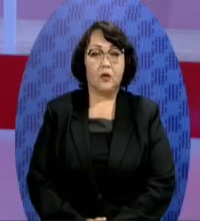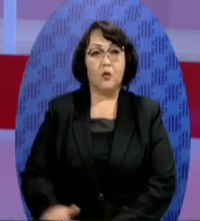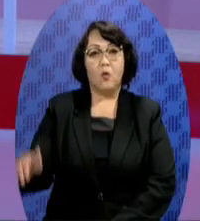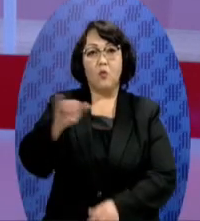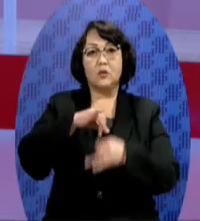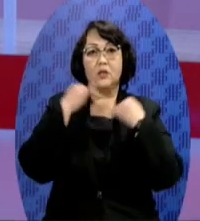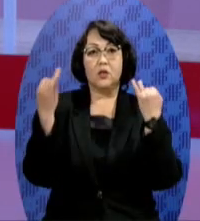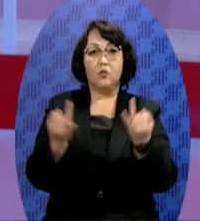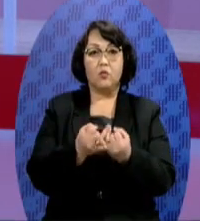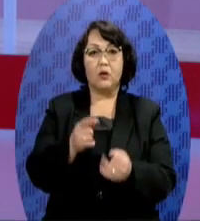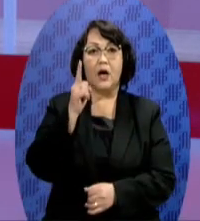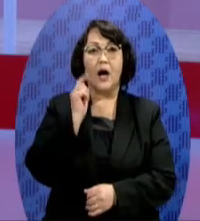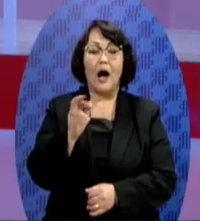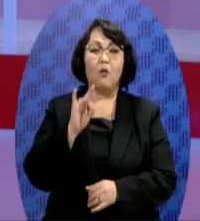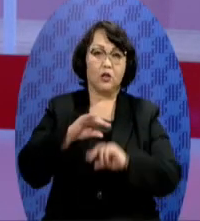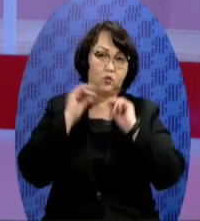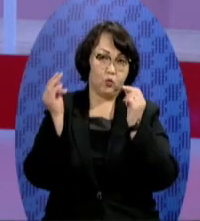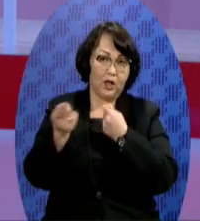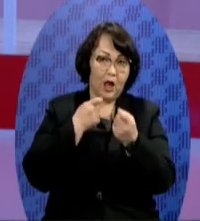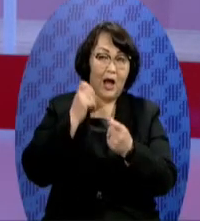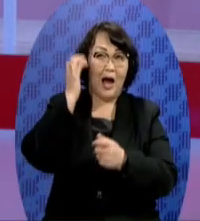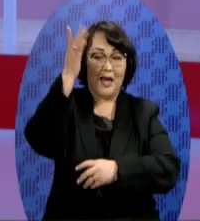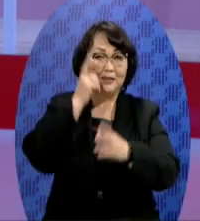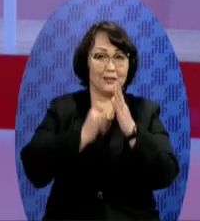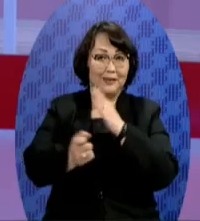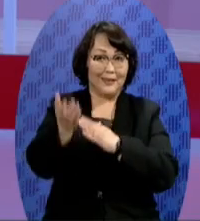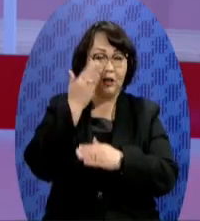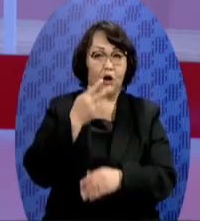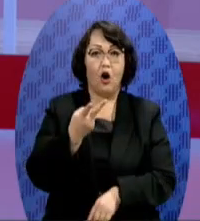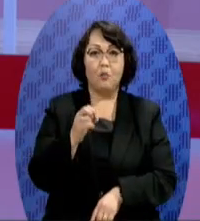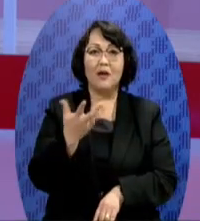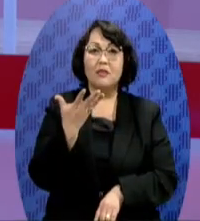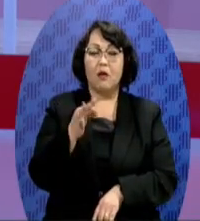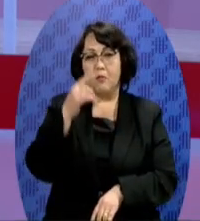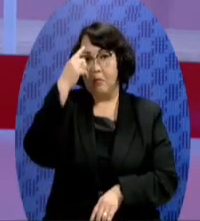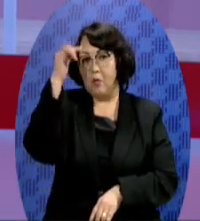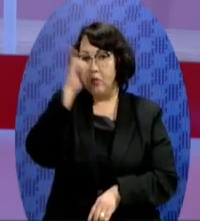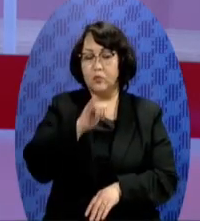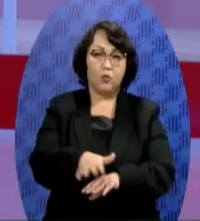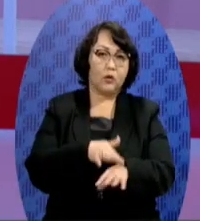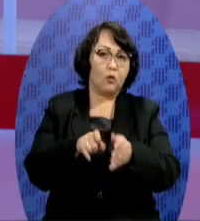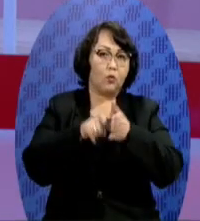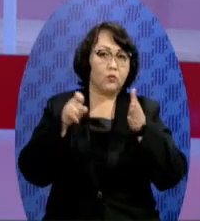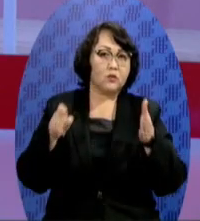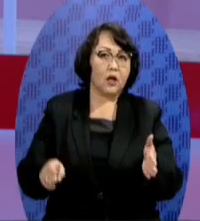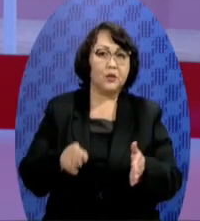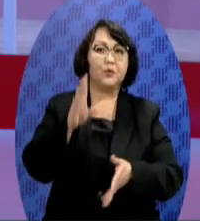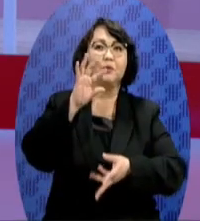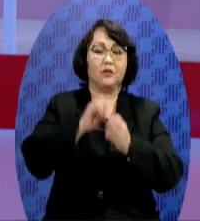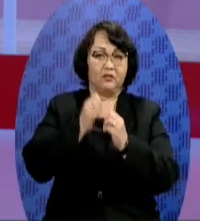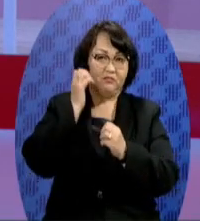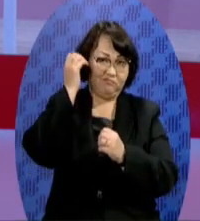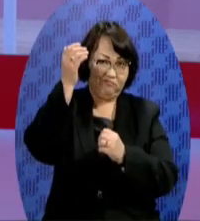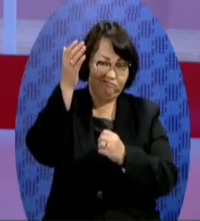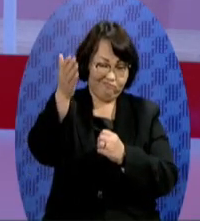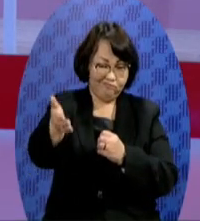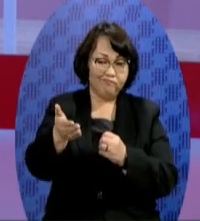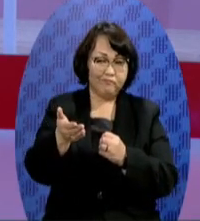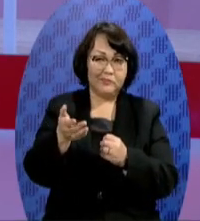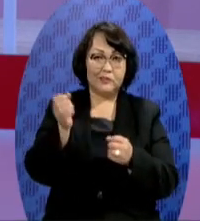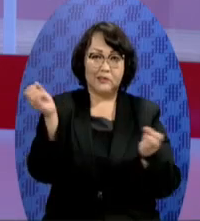Улсын их хурлын хаврын ээлж чуулганаар Алсын хараа 2050 Монгол улсын урт хугацааны хөгжлийн үзэл баримтлалыг хэлцэнэ.